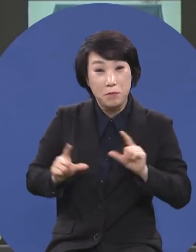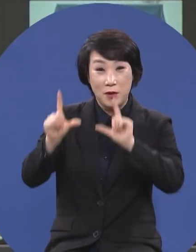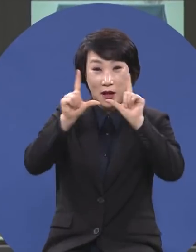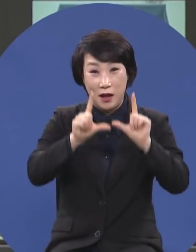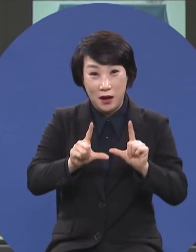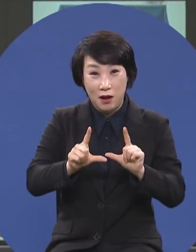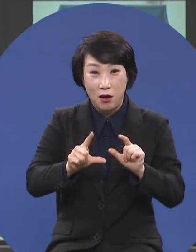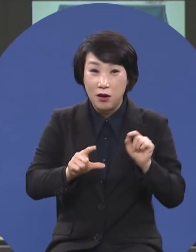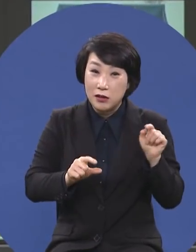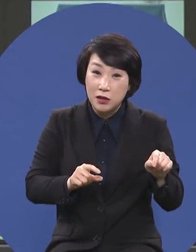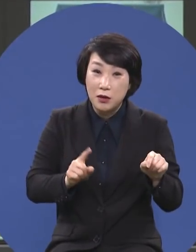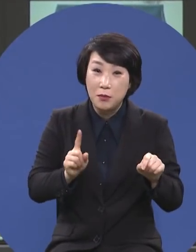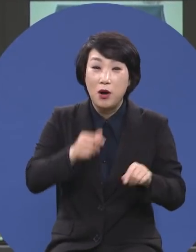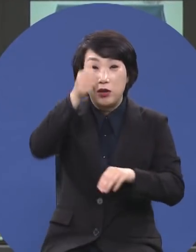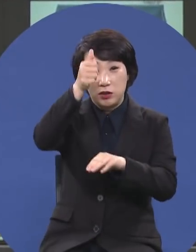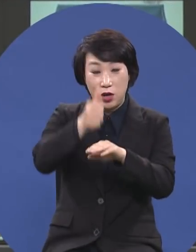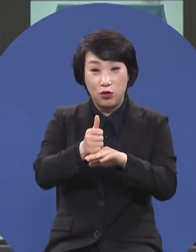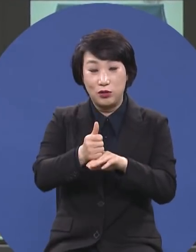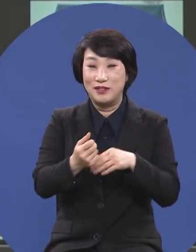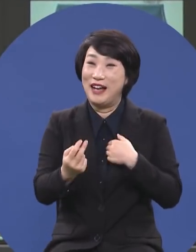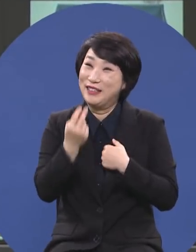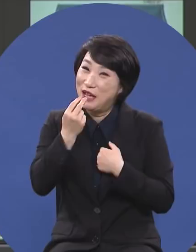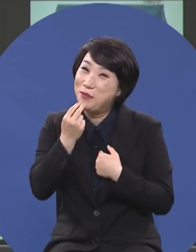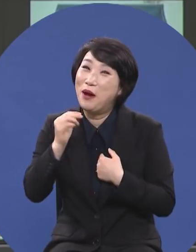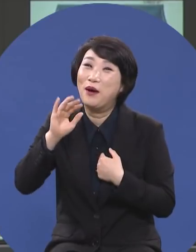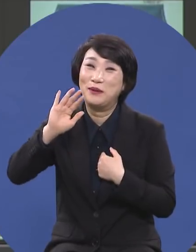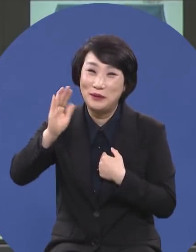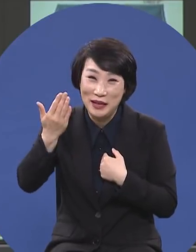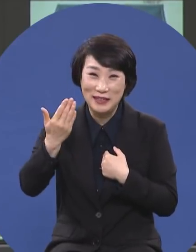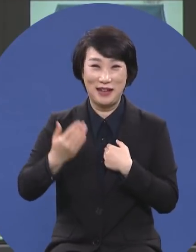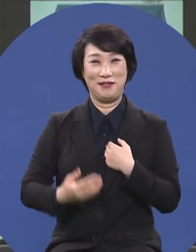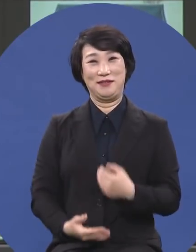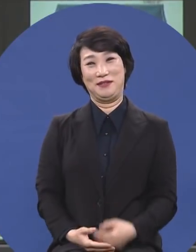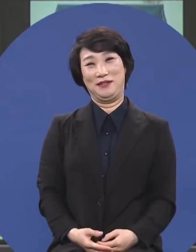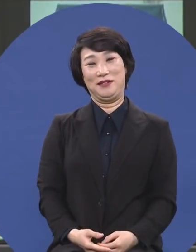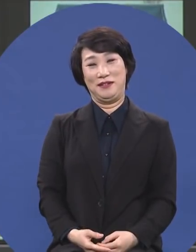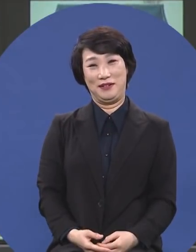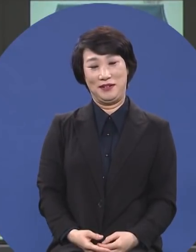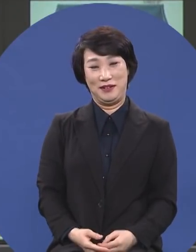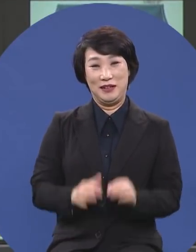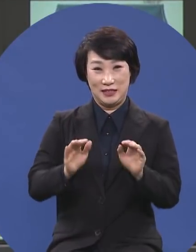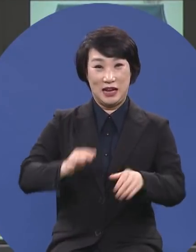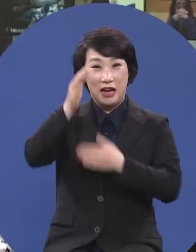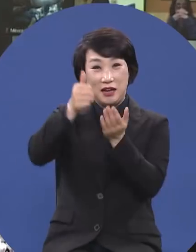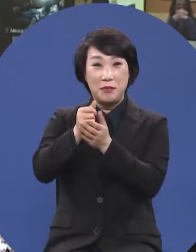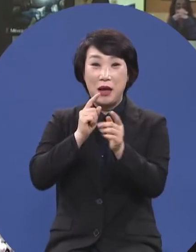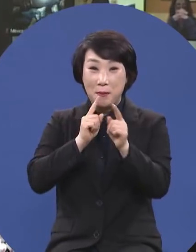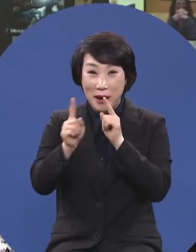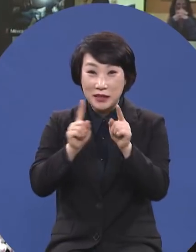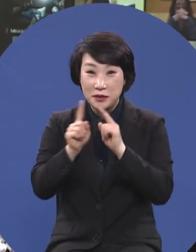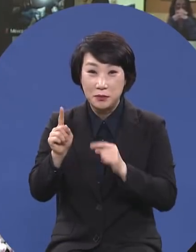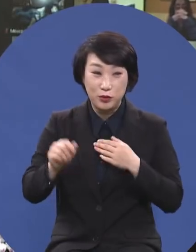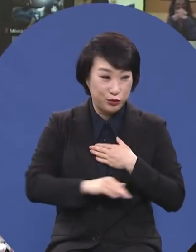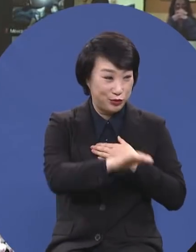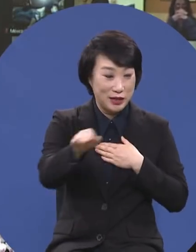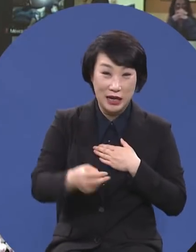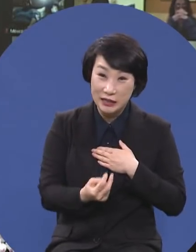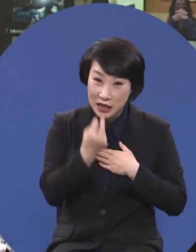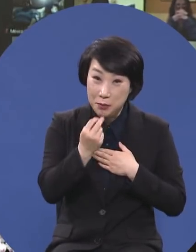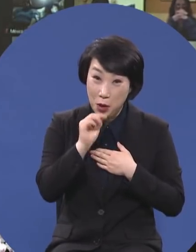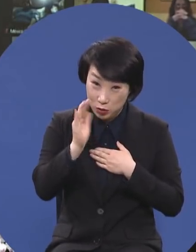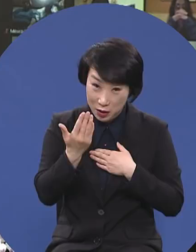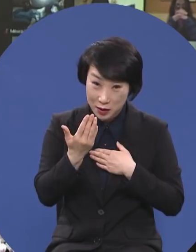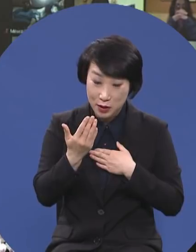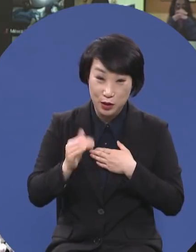것은 결국에 생명이 된다고 말했습니다. 하나님 말씀은 우리의